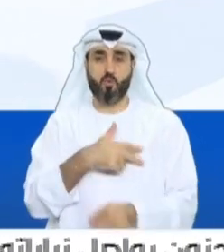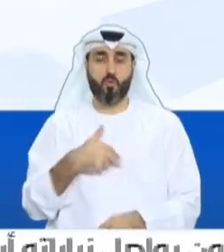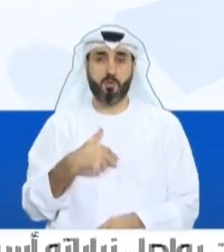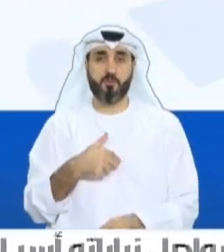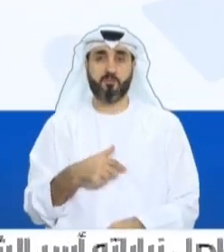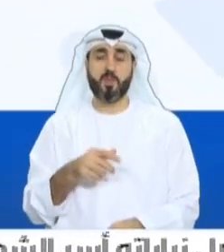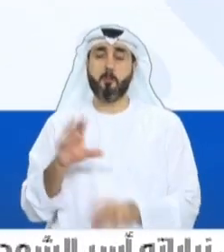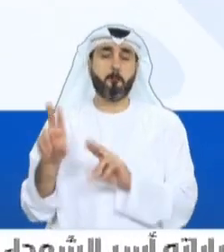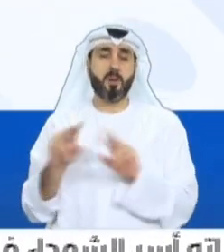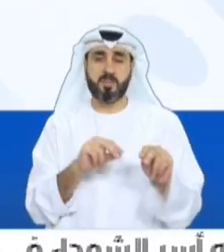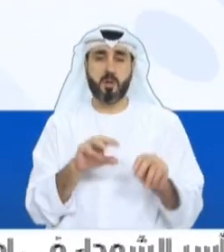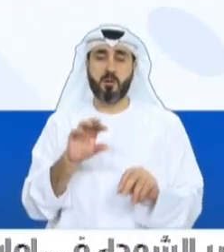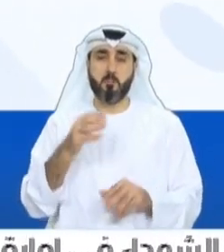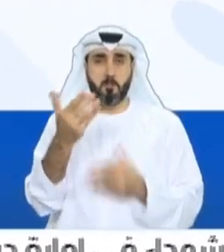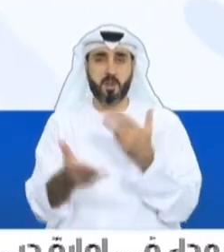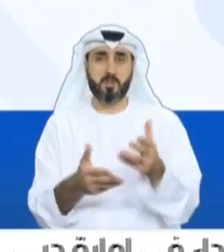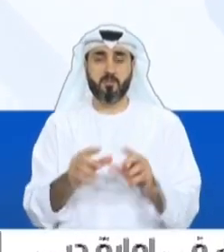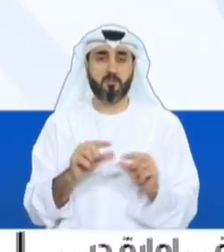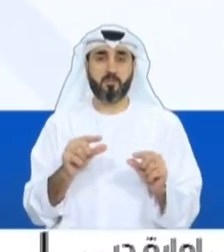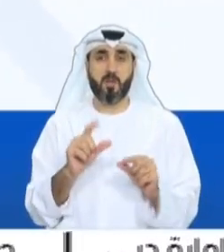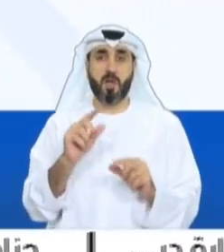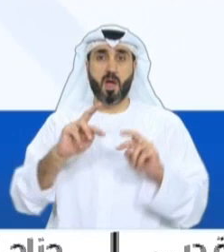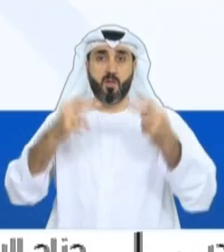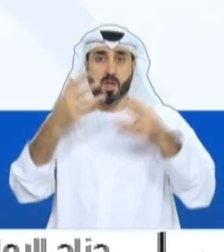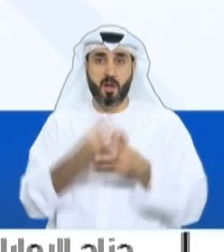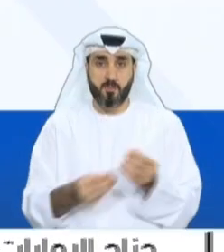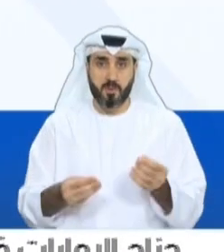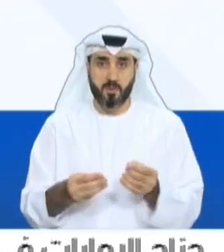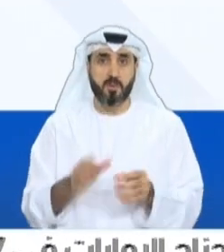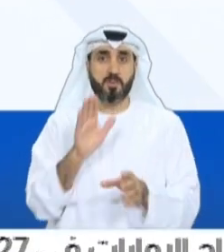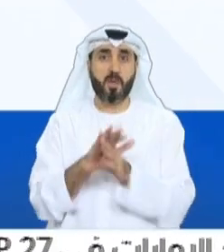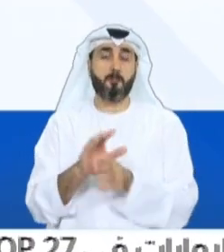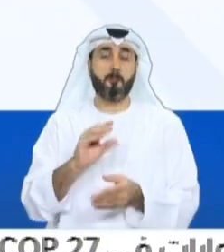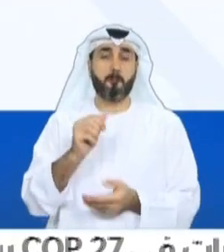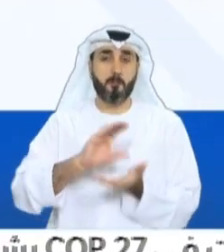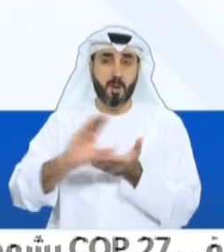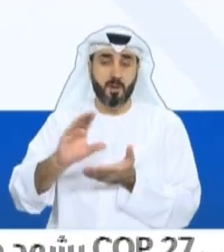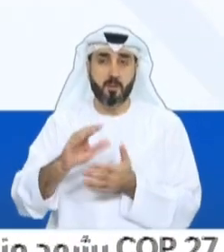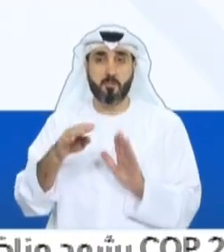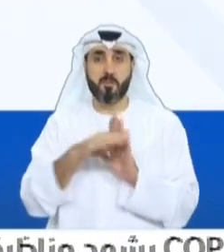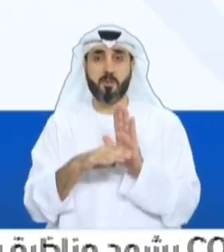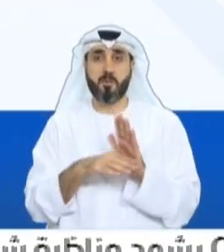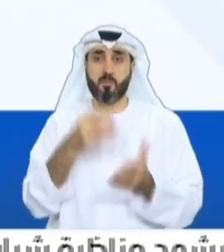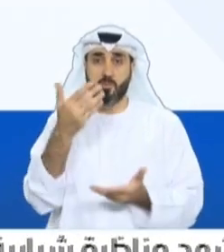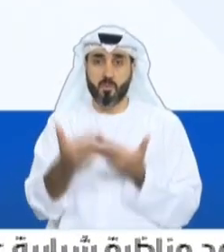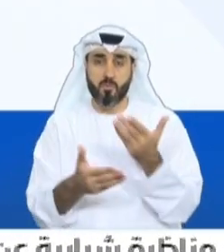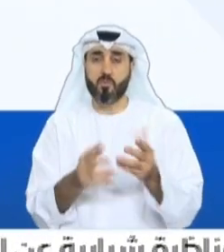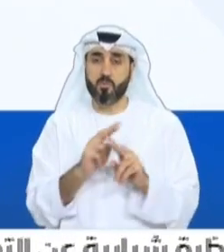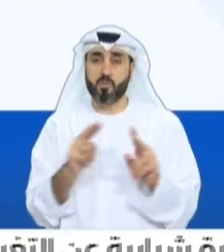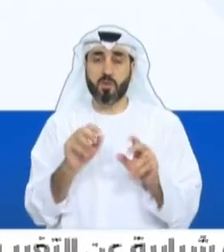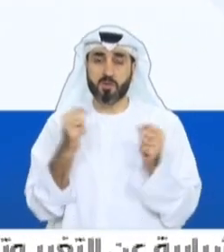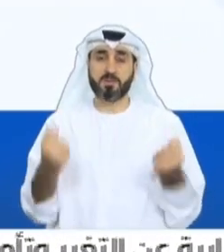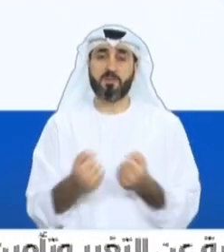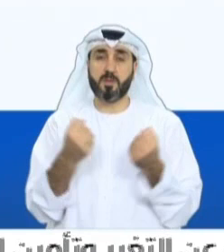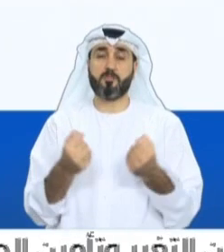بذكر أمثلة من هذه المبادرات اللي هي مثلا علاوة الأبناء، برنامج الدعم المالي، برنامج مبادرات موجودة في خصوص